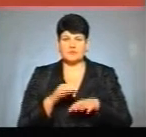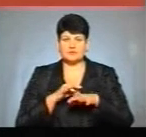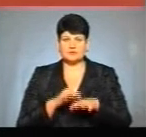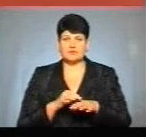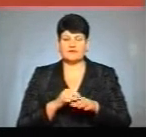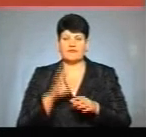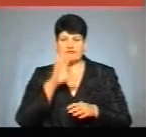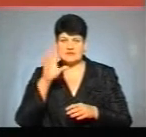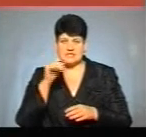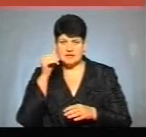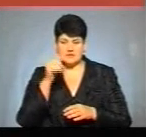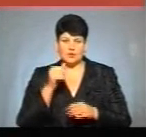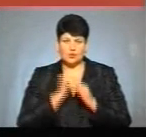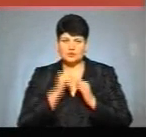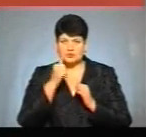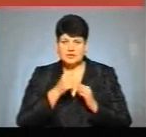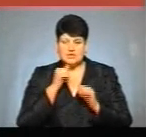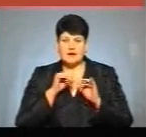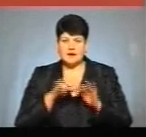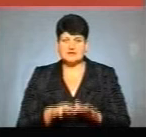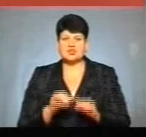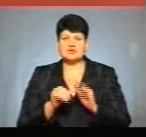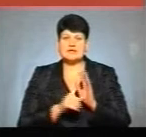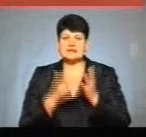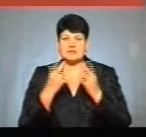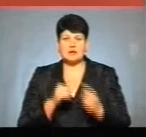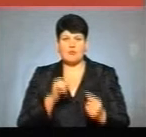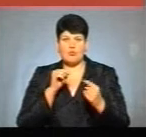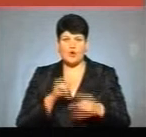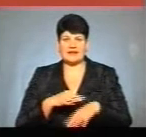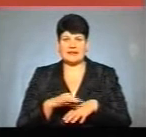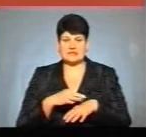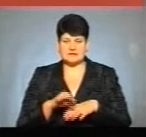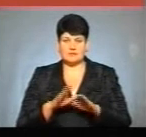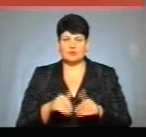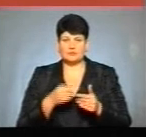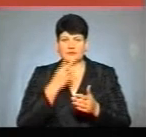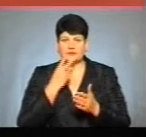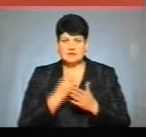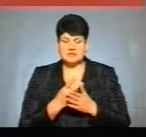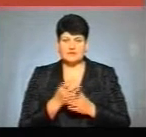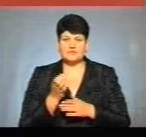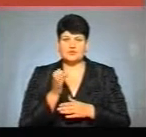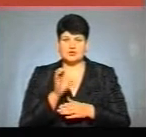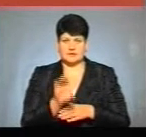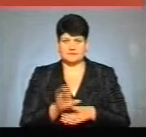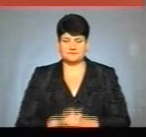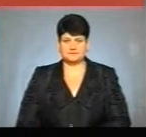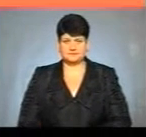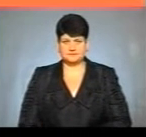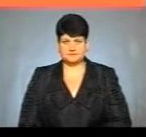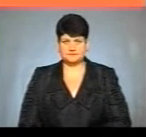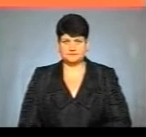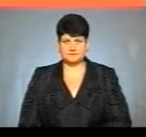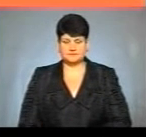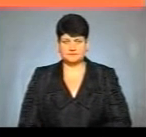проходить щорічна всеукраїнська акція «16 днів проти насильства». Пропоную переглянути у сюжеті мого колеги Богдана Буденчука.